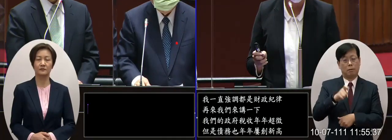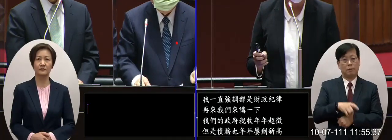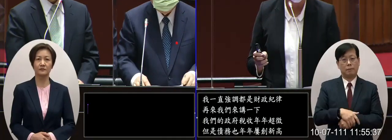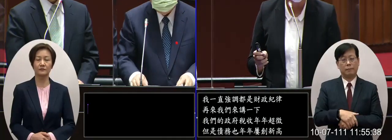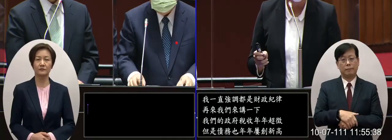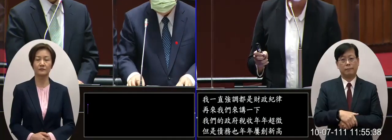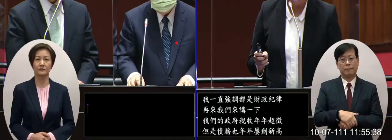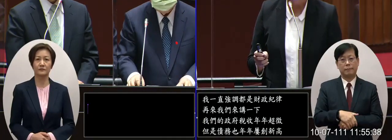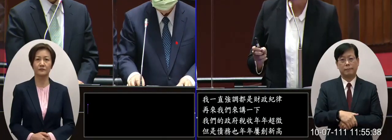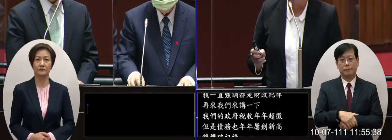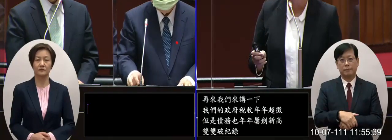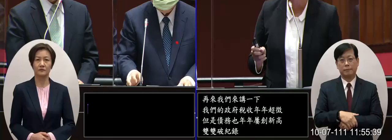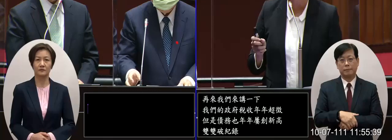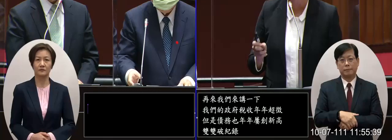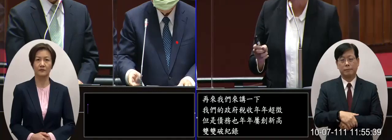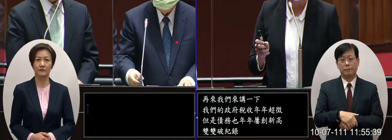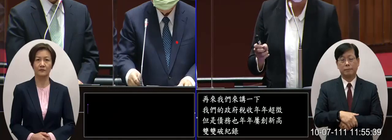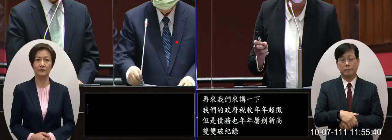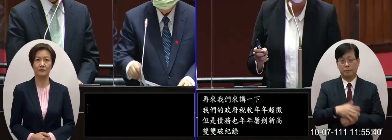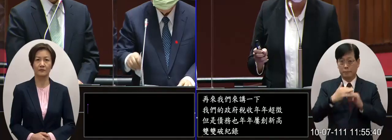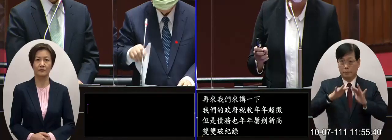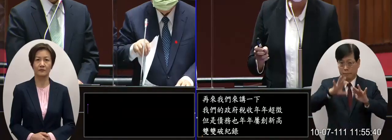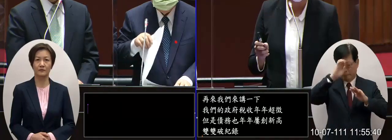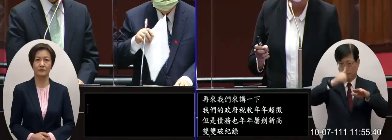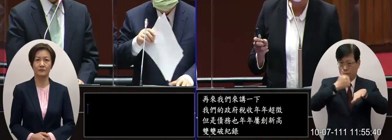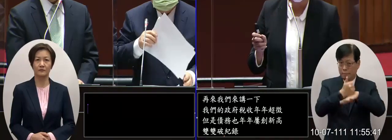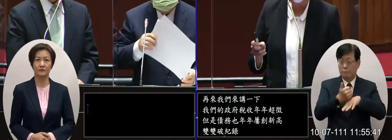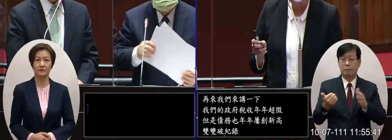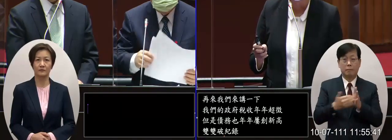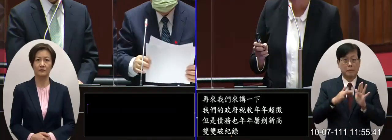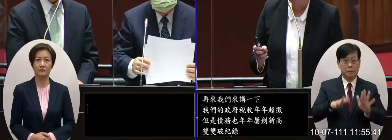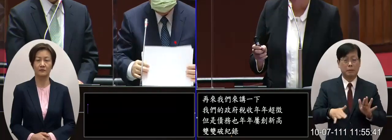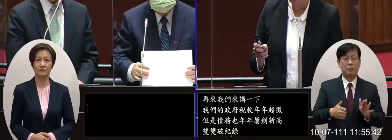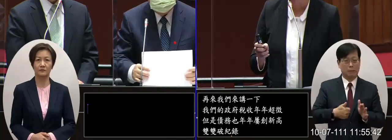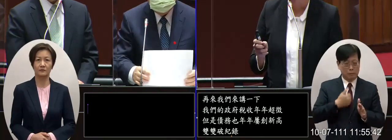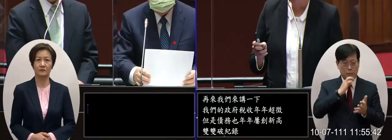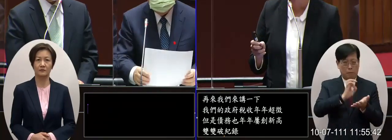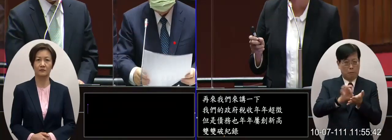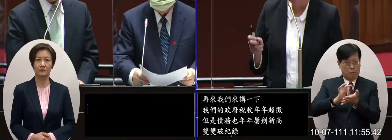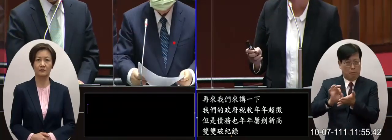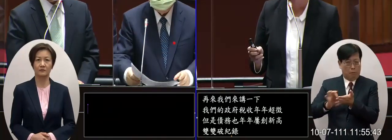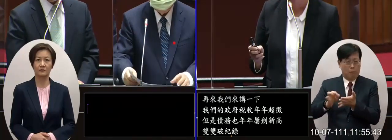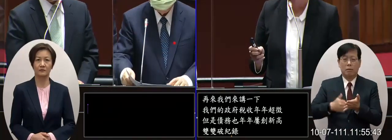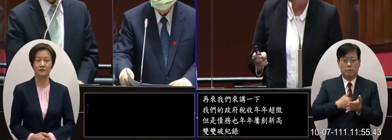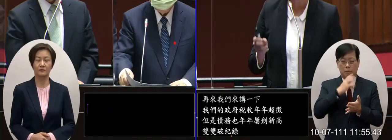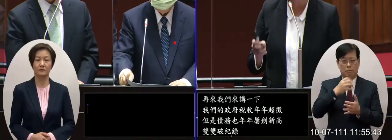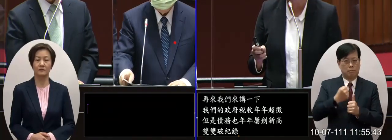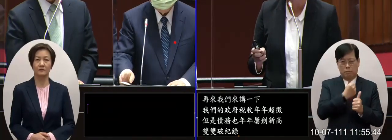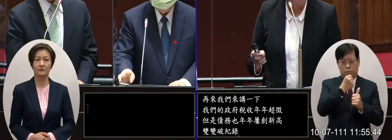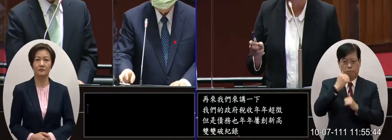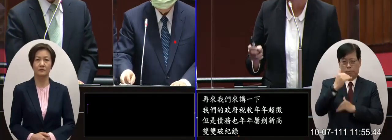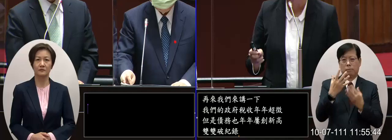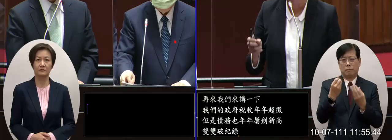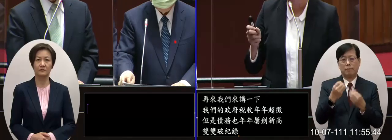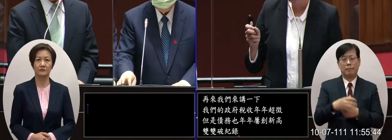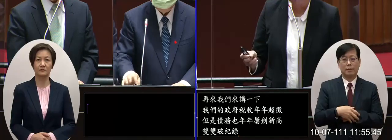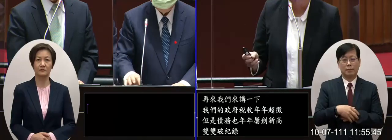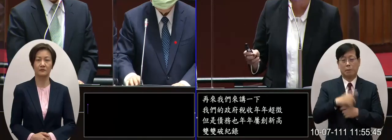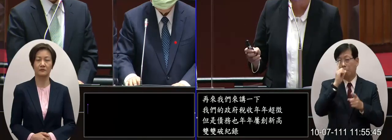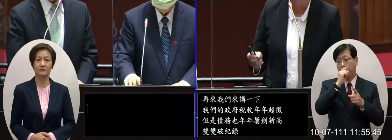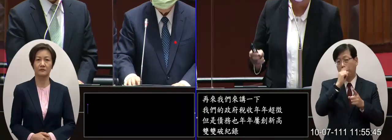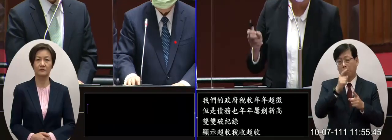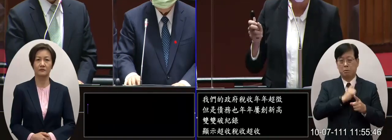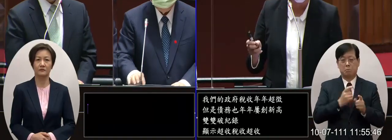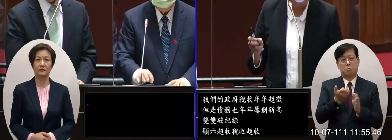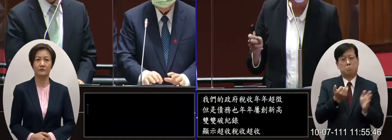支的一个缺口。所以呢，民进党执政以来其实是耗用资源事实上是没有节制，但是整天在讲